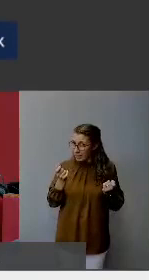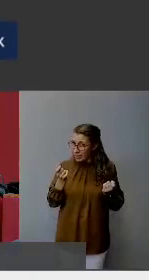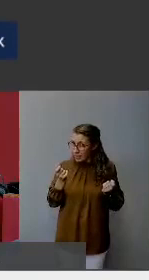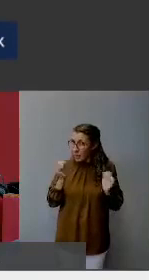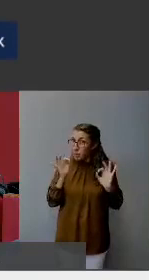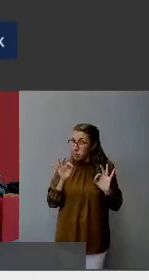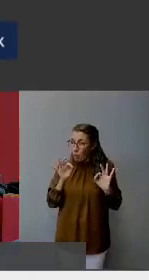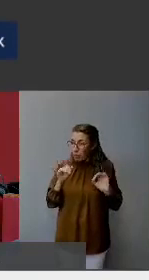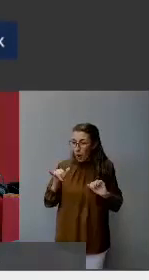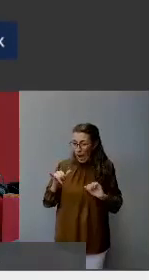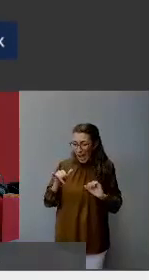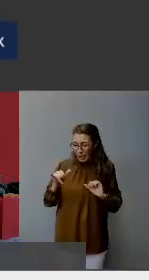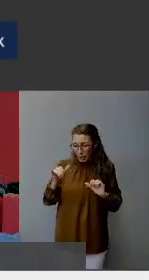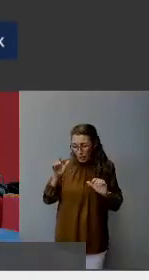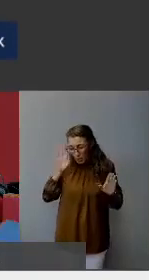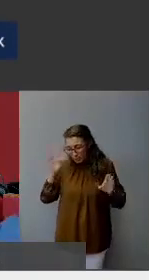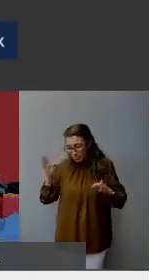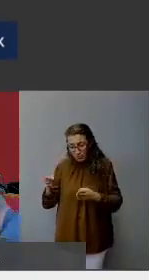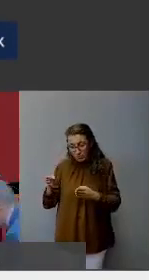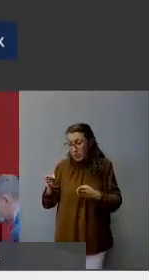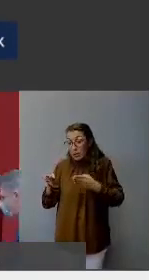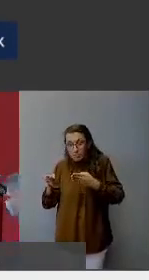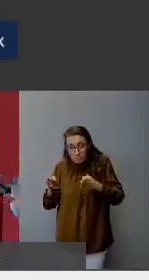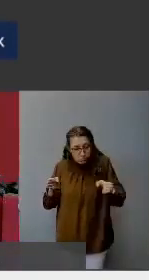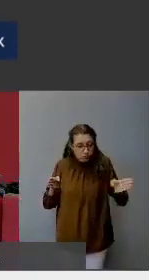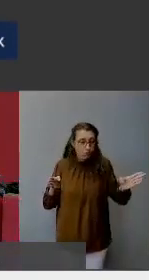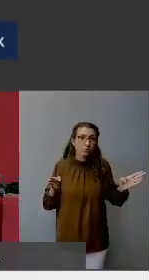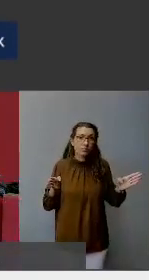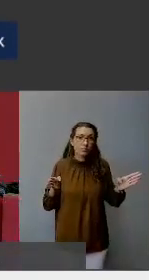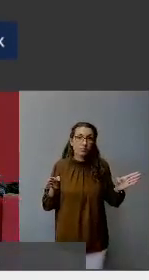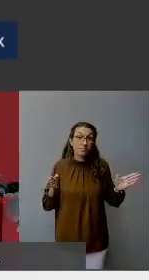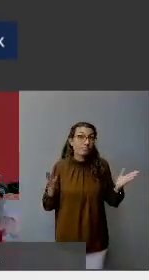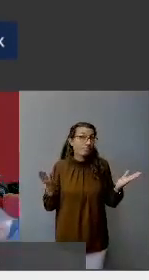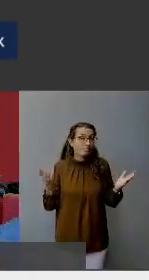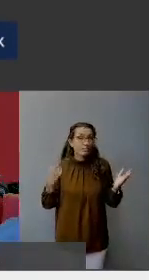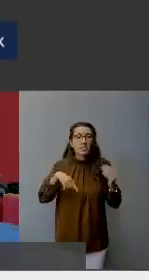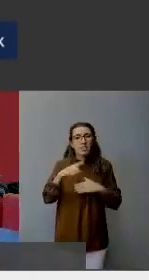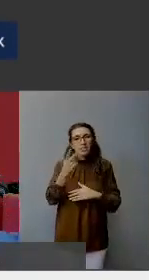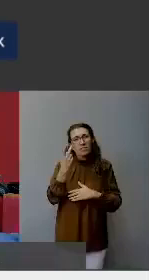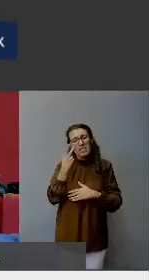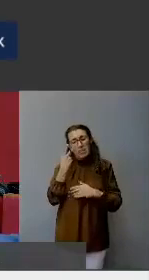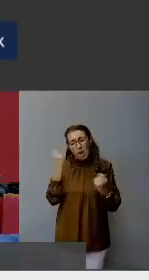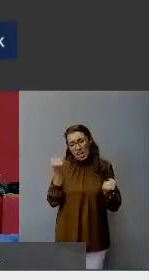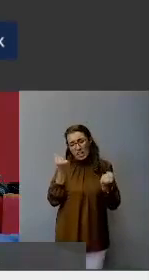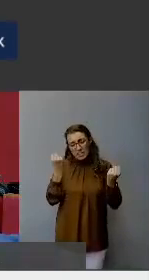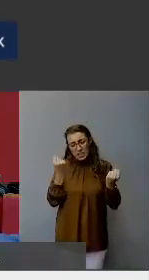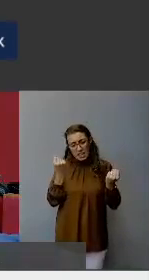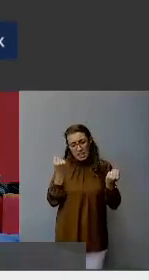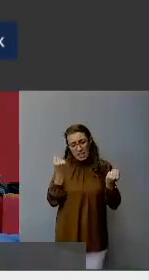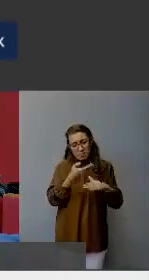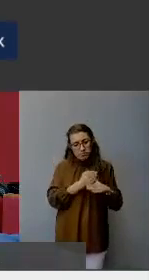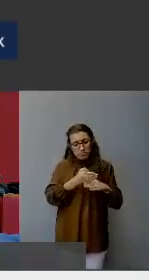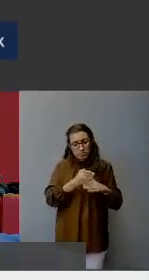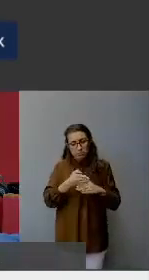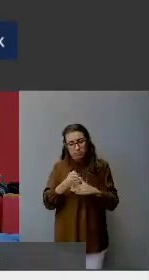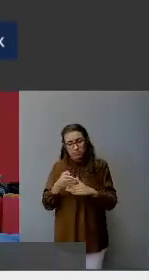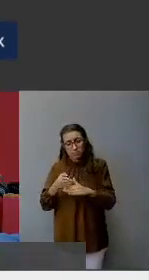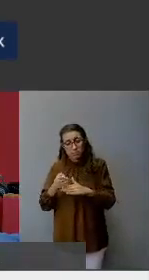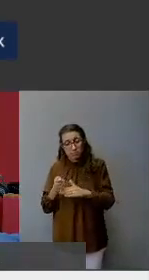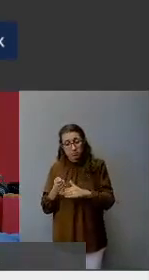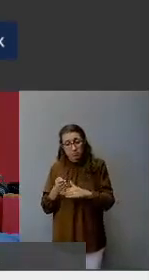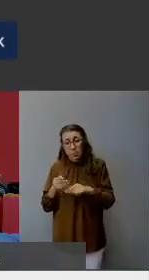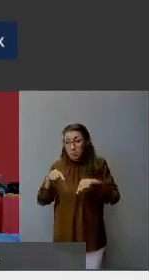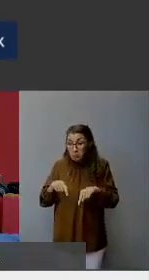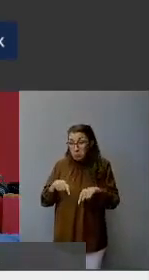globale noi continuiamo a vedere delle attività pezzetti diciamo delle varie attività compresa questa che